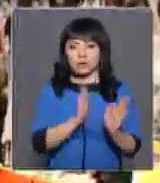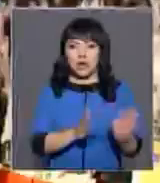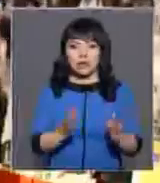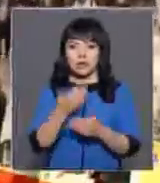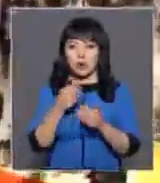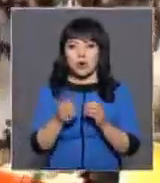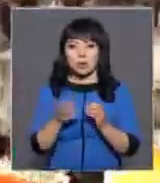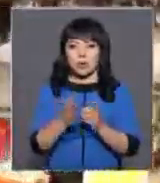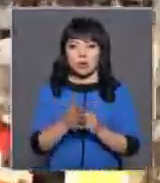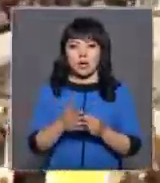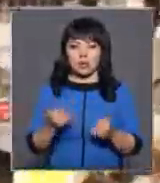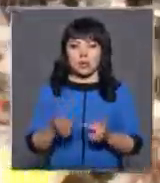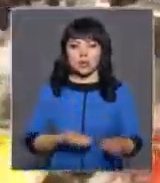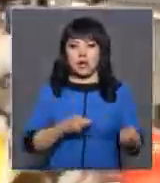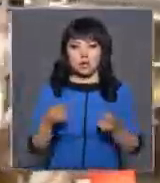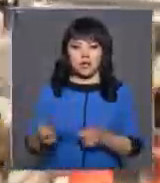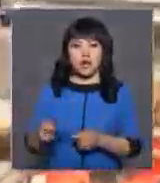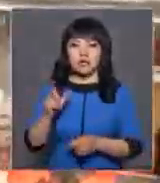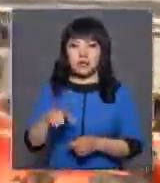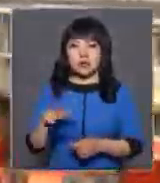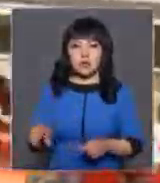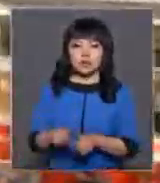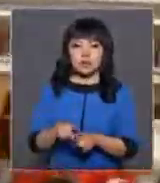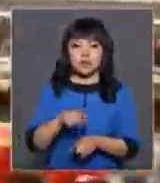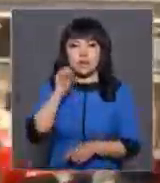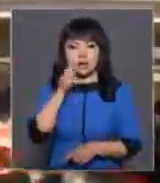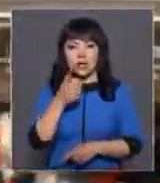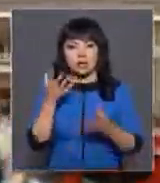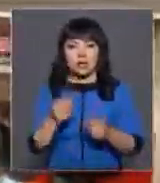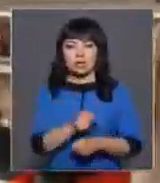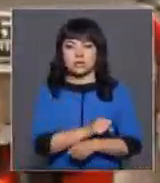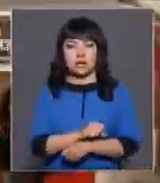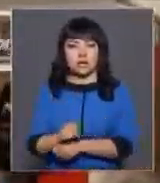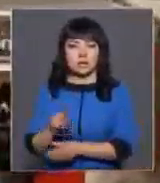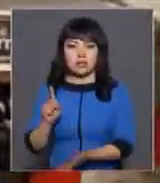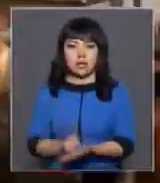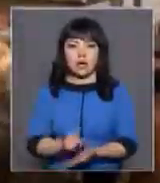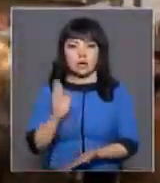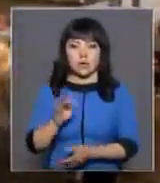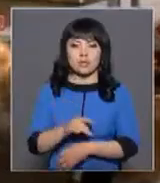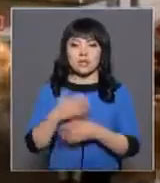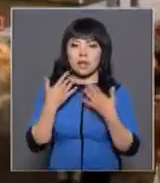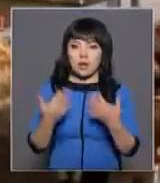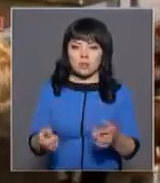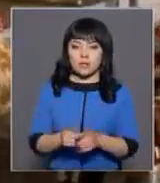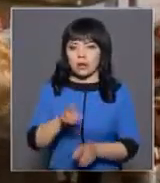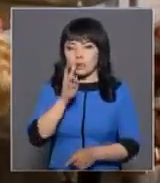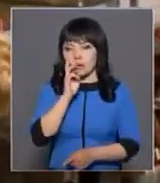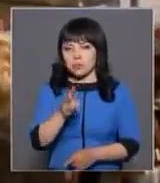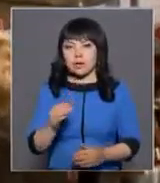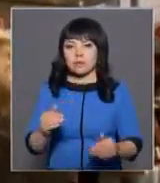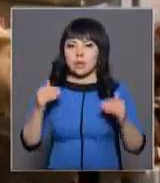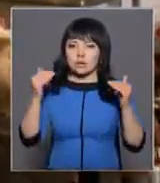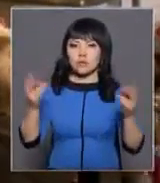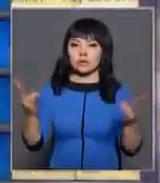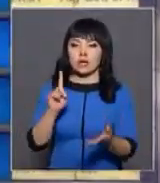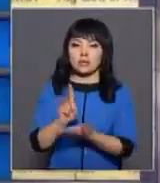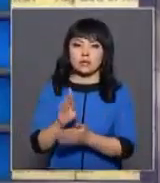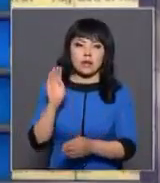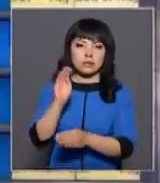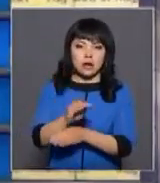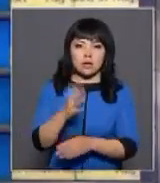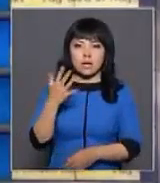сағат 15-те, ал жолаушылар пойызы ертеңнен бастап тоқтайды. Наразы топтың басты талабы жалақыны 5%-ға көтеріп, еңбек